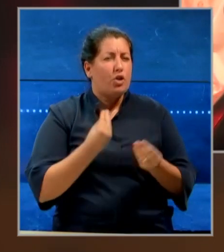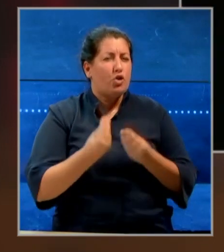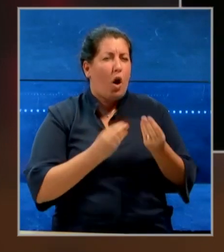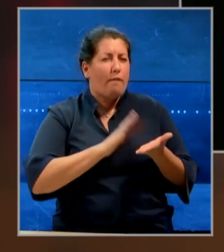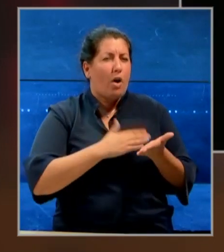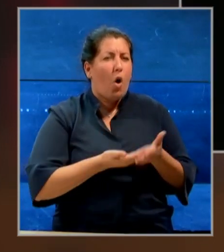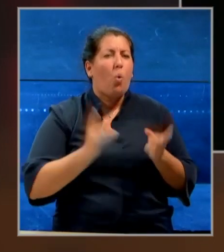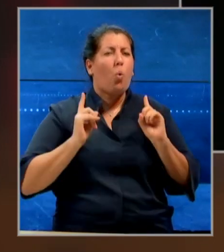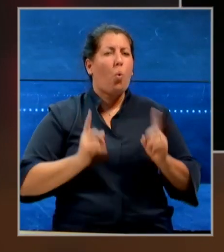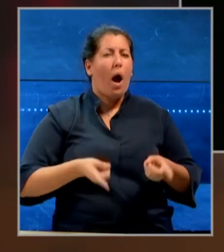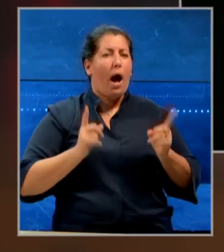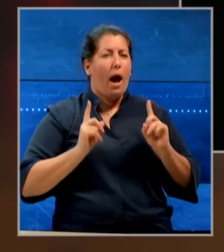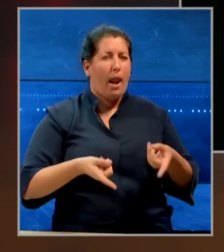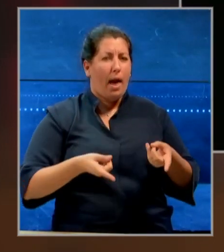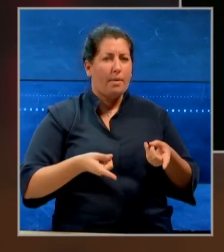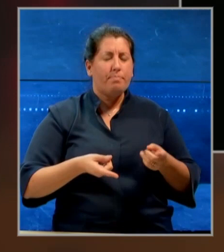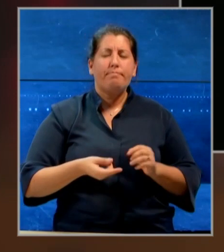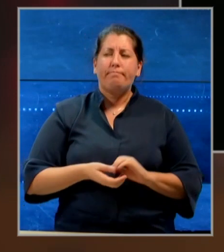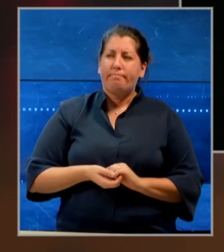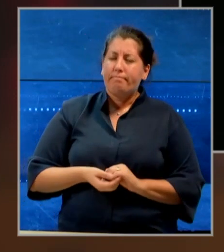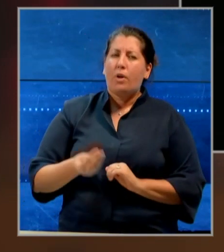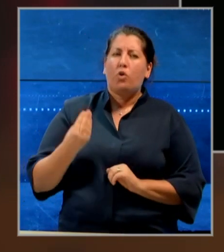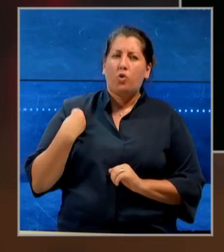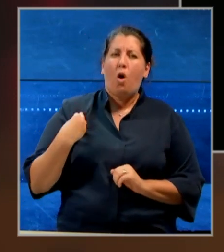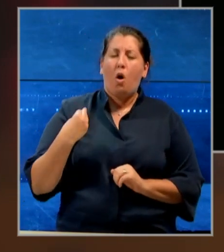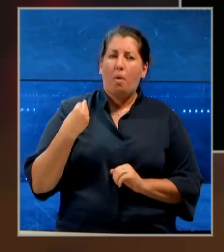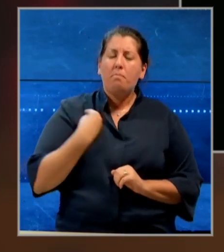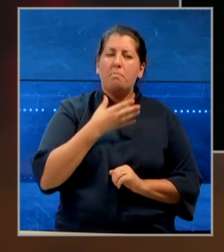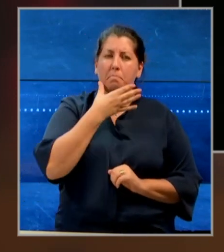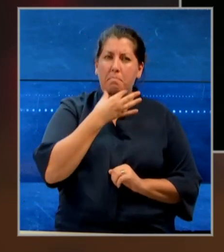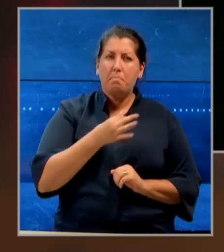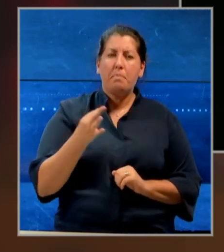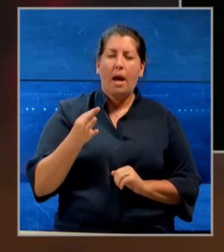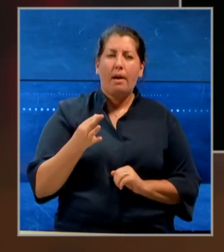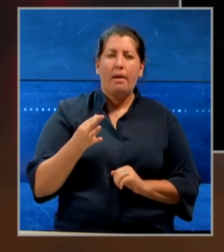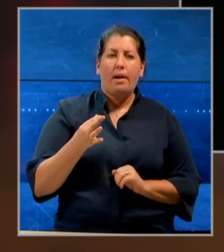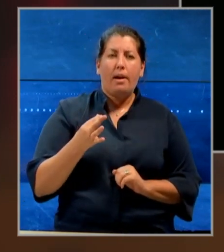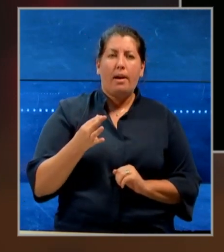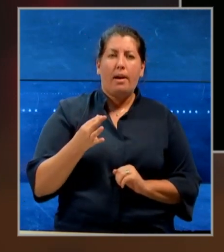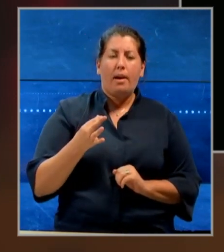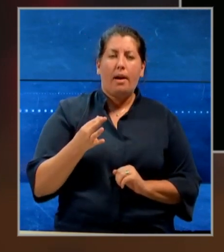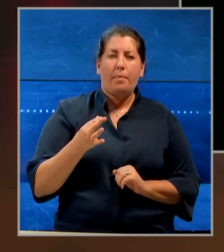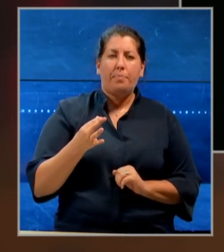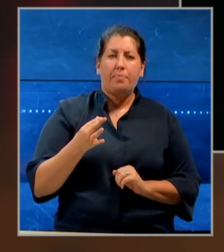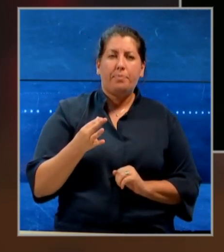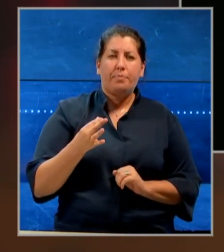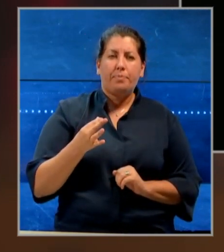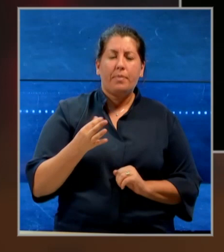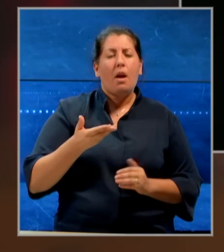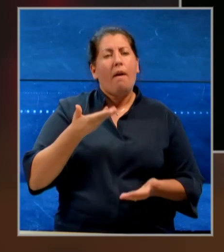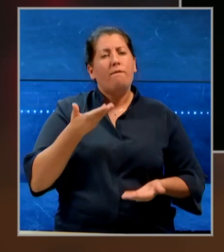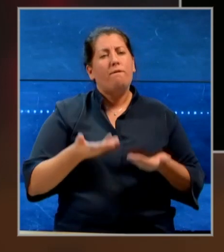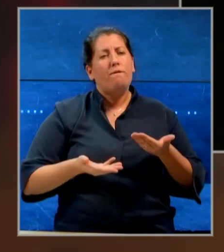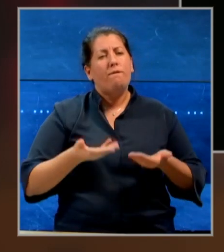Bravo, hai fatto una bella domanda. No, è molto, molto, molto buona. Ma diciamo che si va a valutare